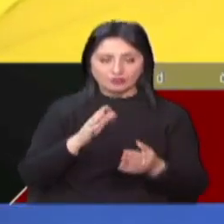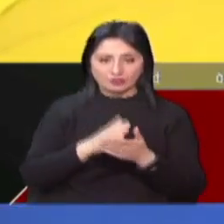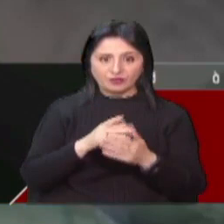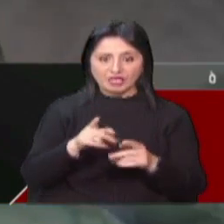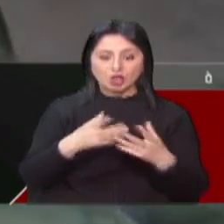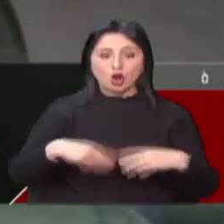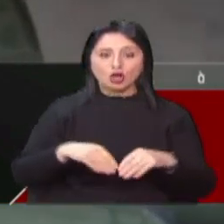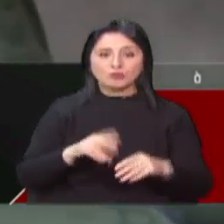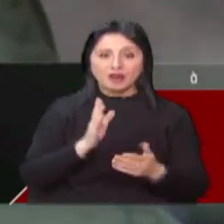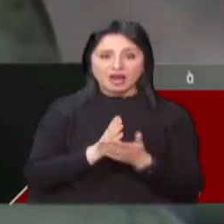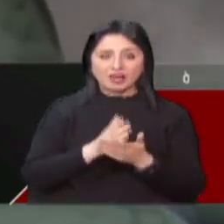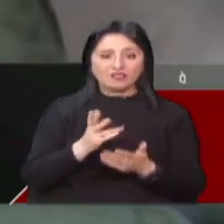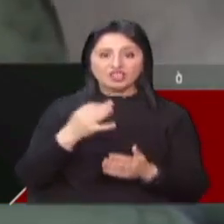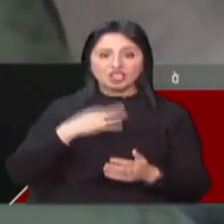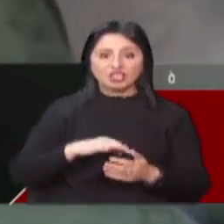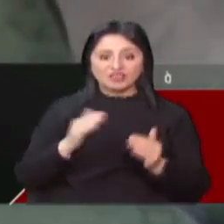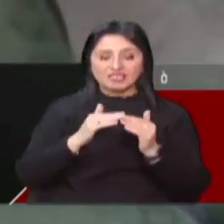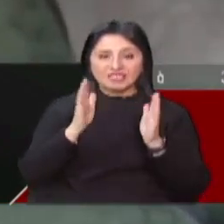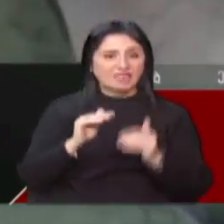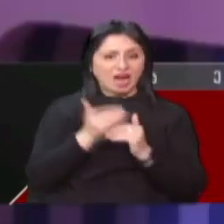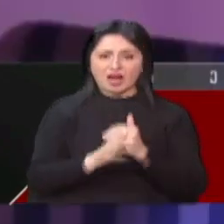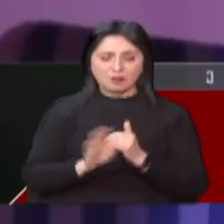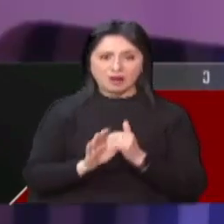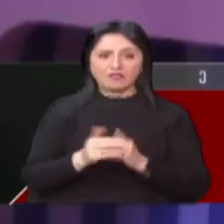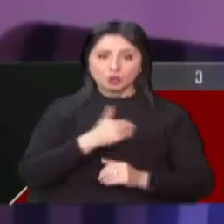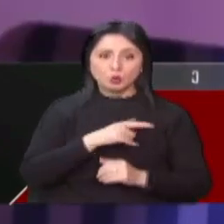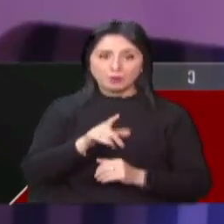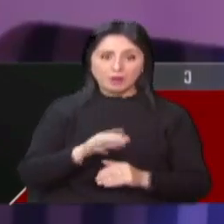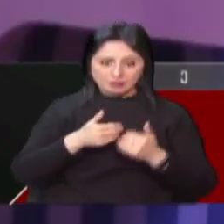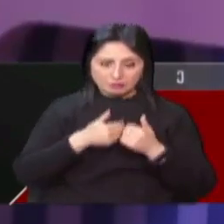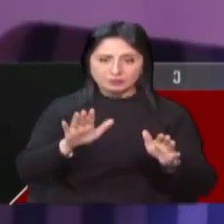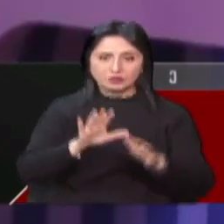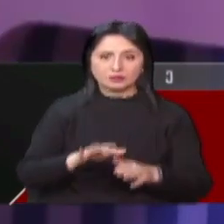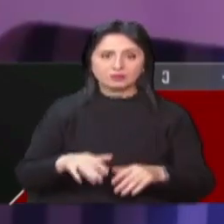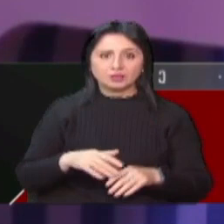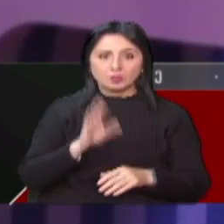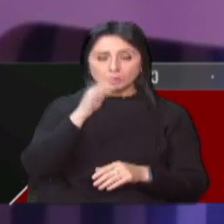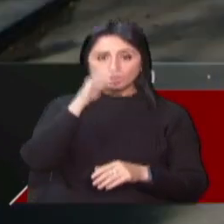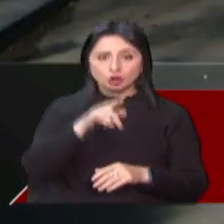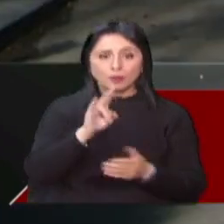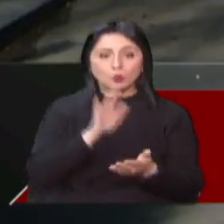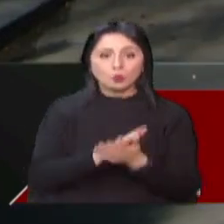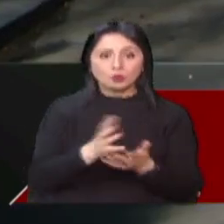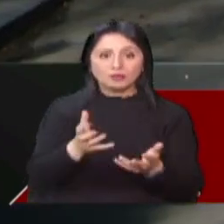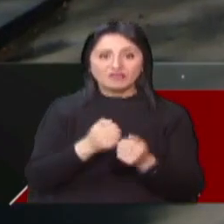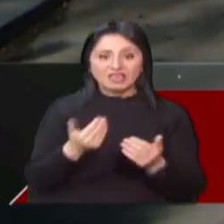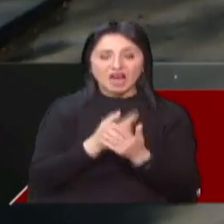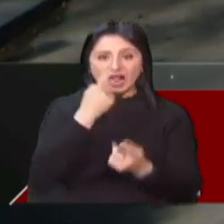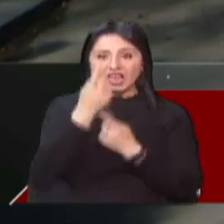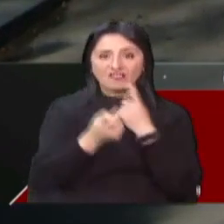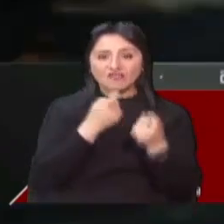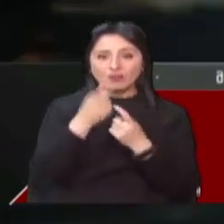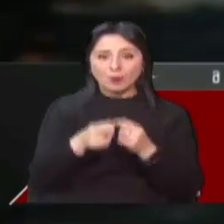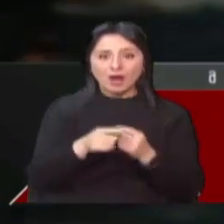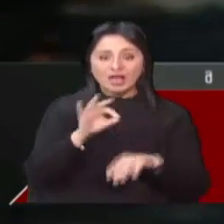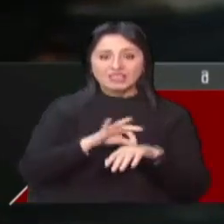ეს ის ოჯახები არიან, რომლებიც შვილებს სახლებში არ მალავენ. სურთ მათი სოციალიზაცია. თავად მშობლები კი მუდმივად იღებენ ახალ ინფორმაციას